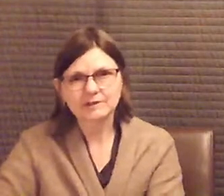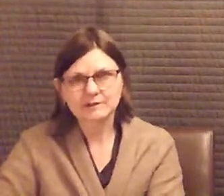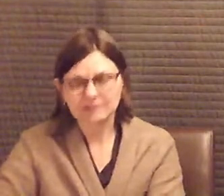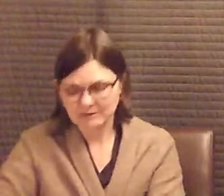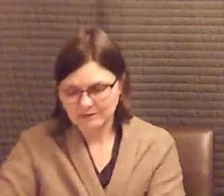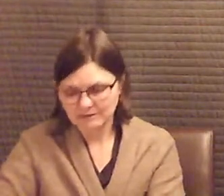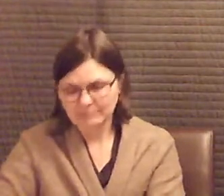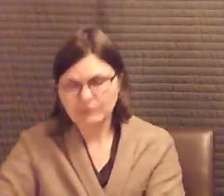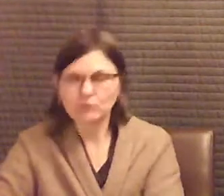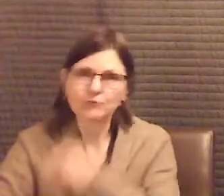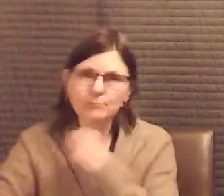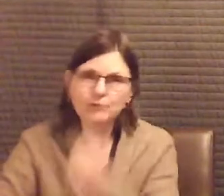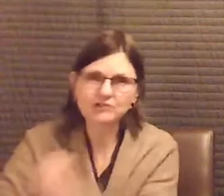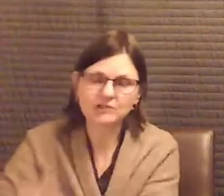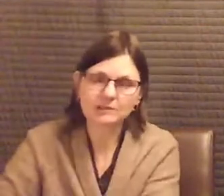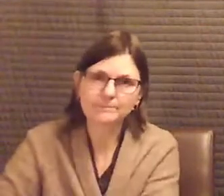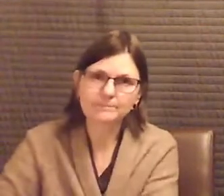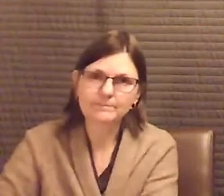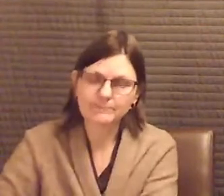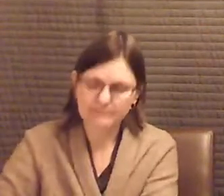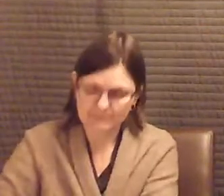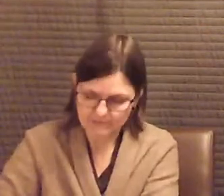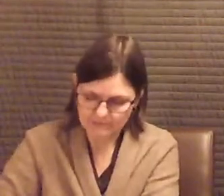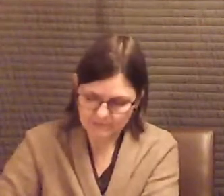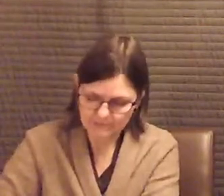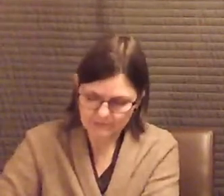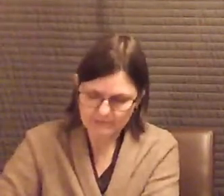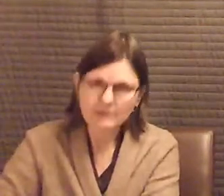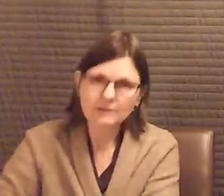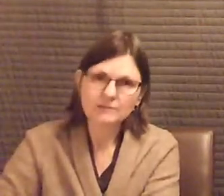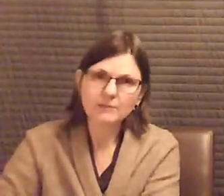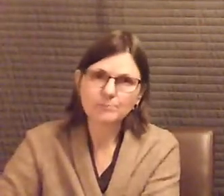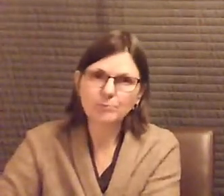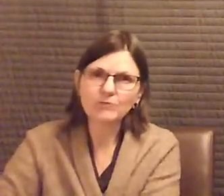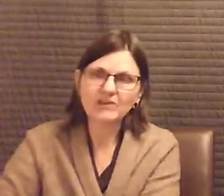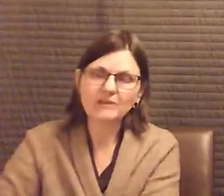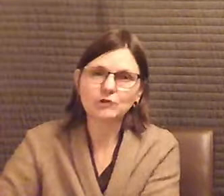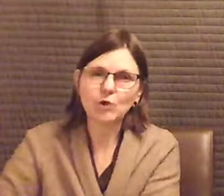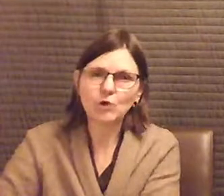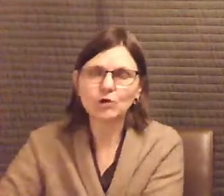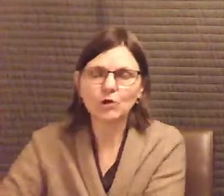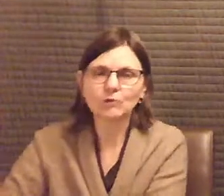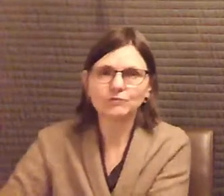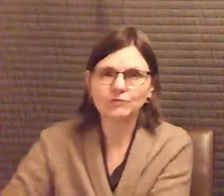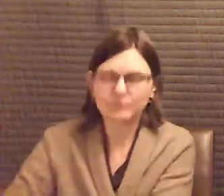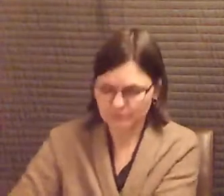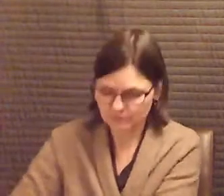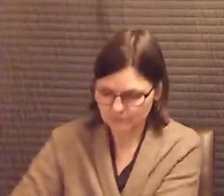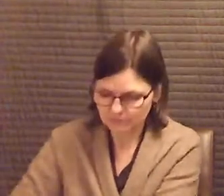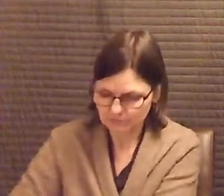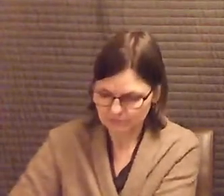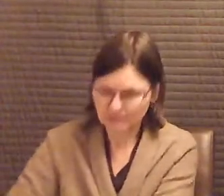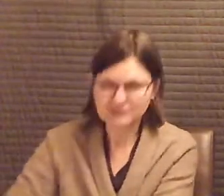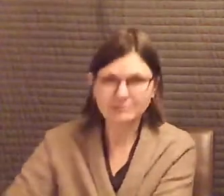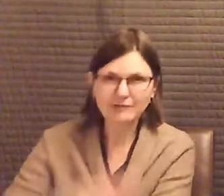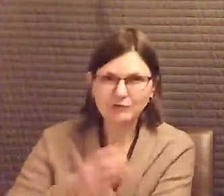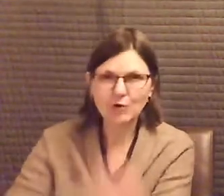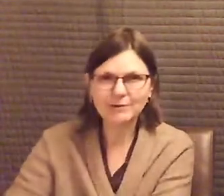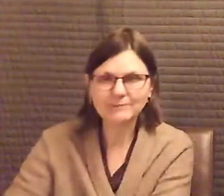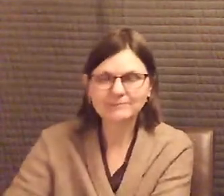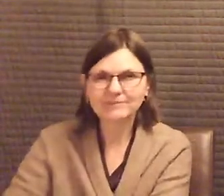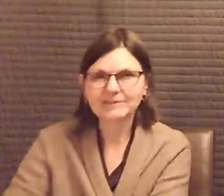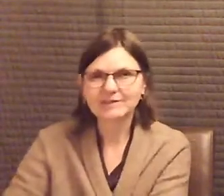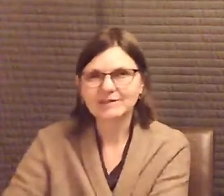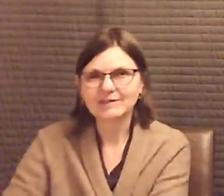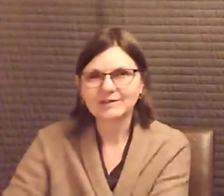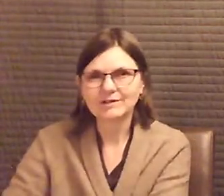team alles over marshall de stroom home aanbieding dan vol werk van ongeloof is je kleedkamer in dus je blijft komen